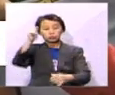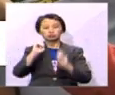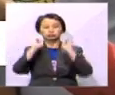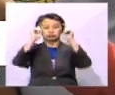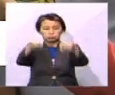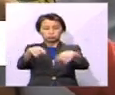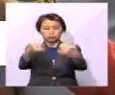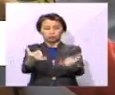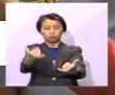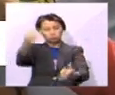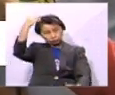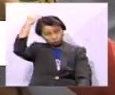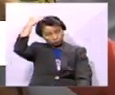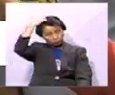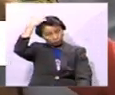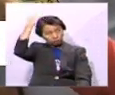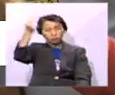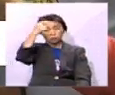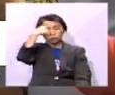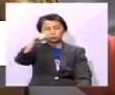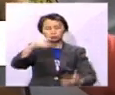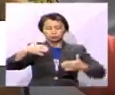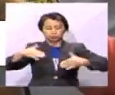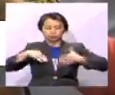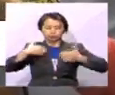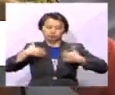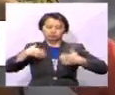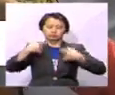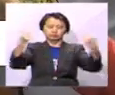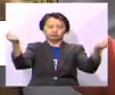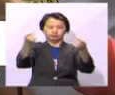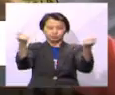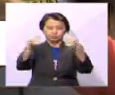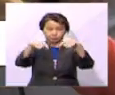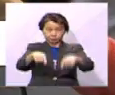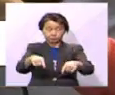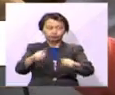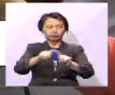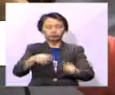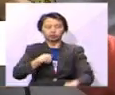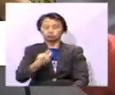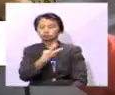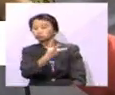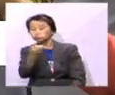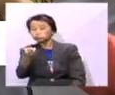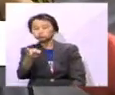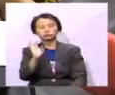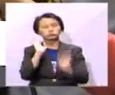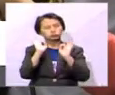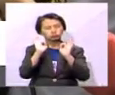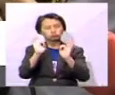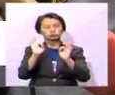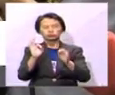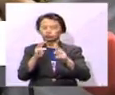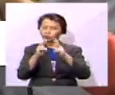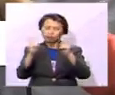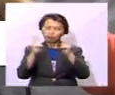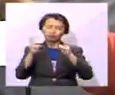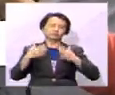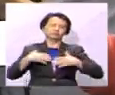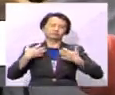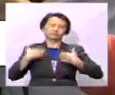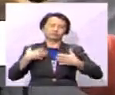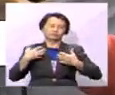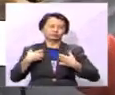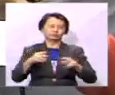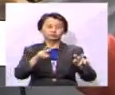ke Selangor untuk kata meriahkan lagi suasana sini lah. Tapi saya tengok memang cukup-cukup meriah lah. Susah kata